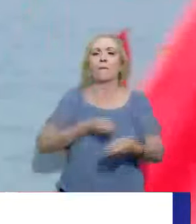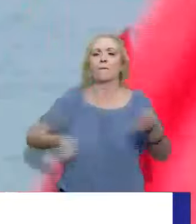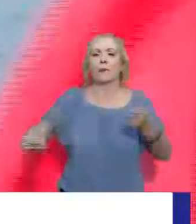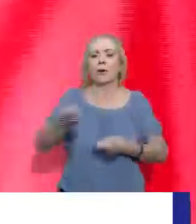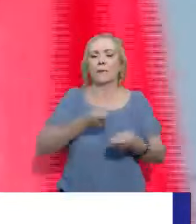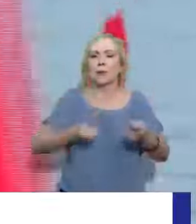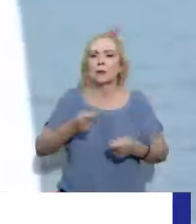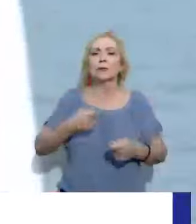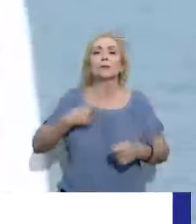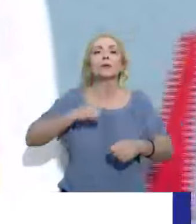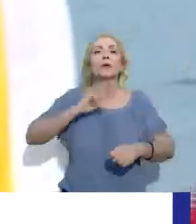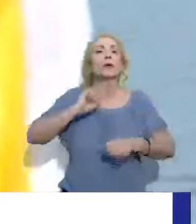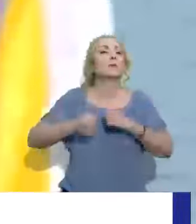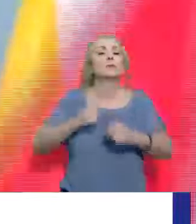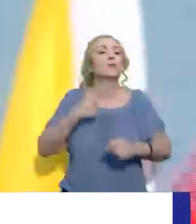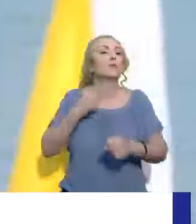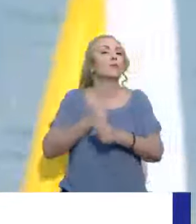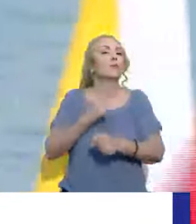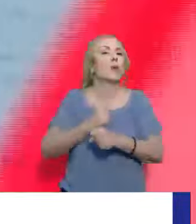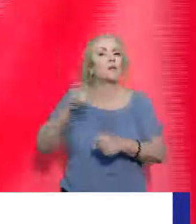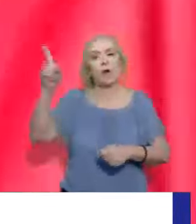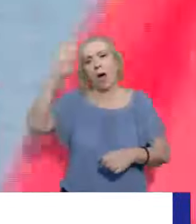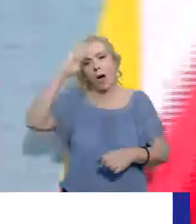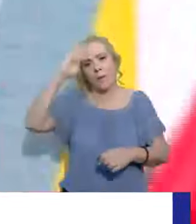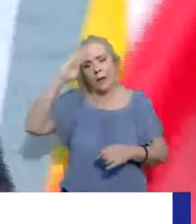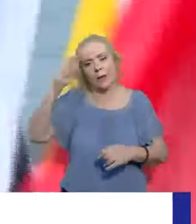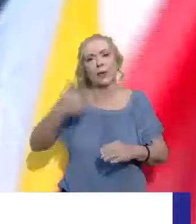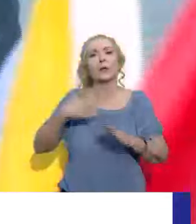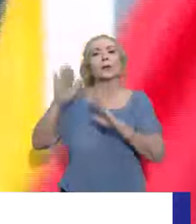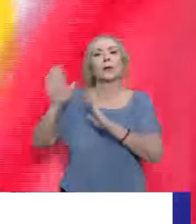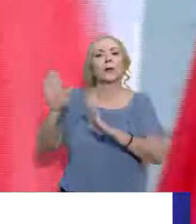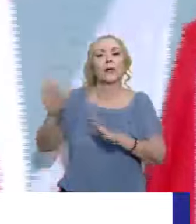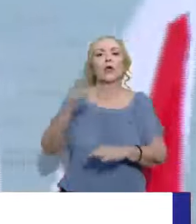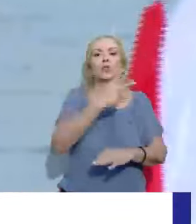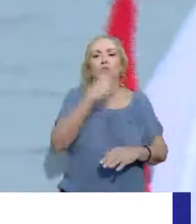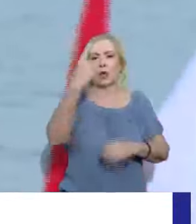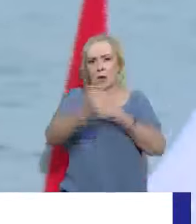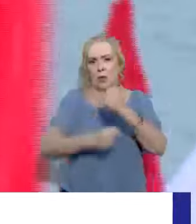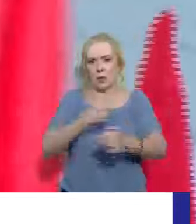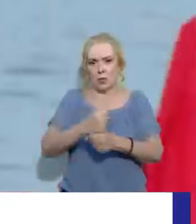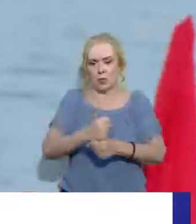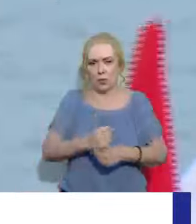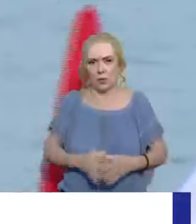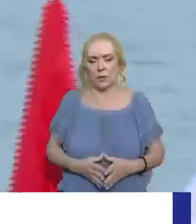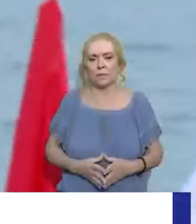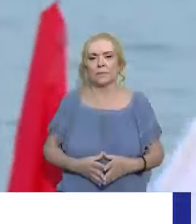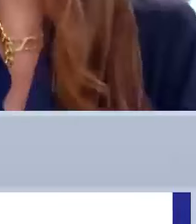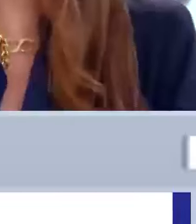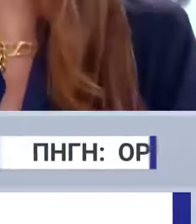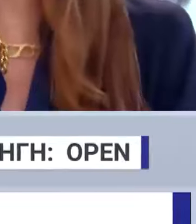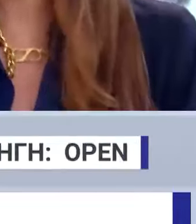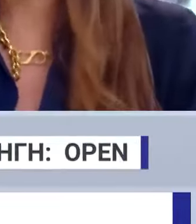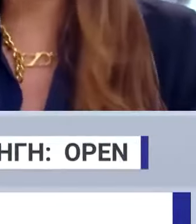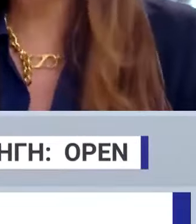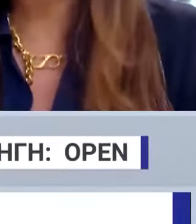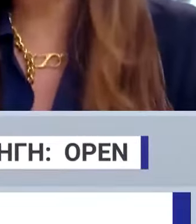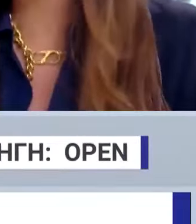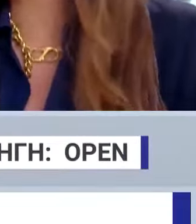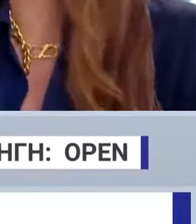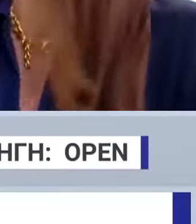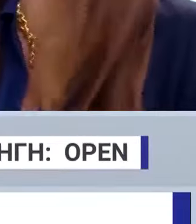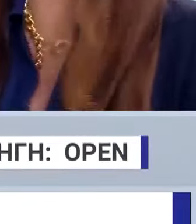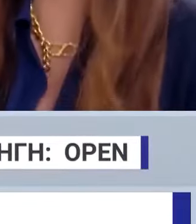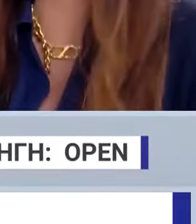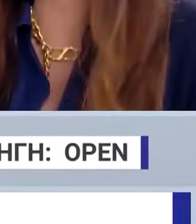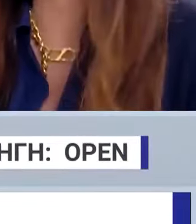του ΠΑΣΟΚ μιλούν για την ανάγκη δημιουργίας ενός δεύτερου πόλου απέναντι στη Νέα Δημοκρατία. Νομίζω σε μείζωνα ζητήματα